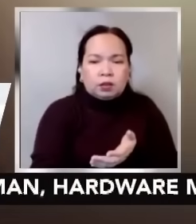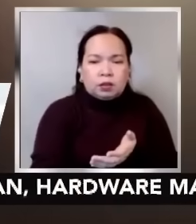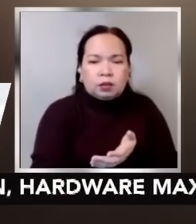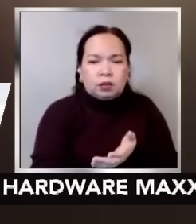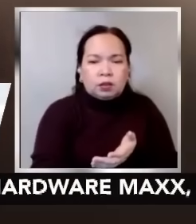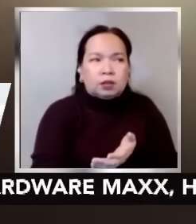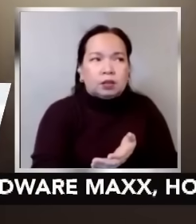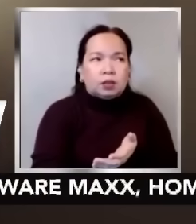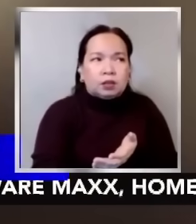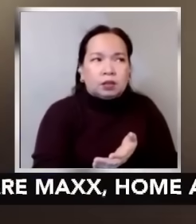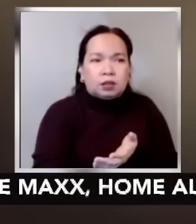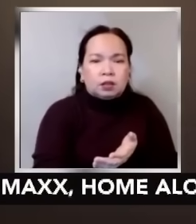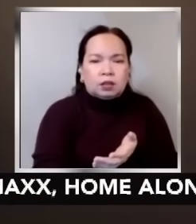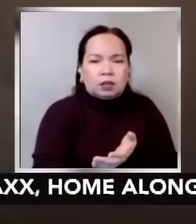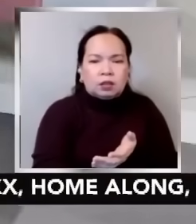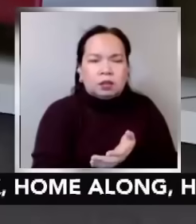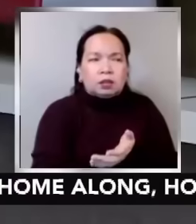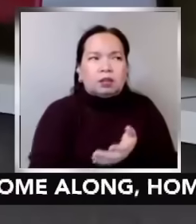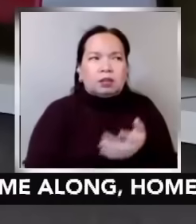ang pasyente.